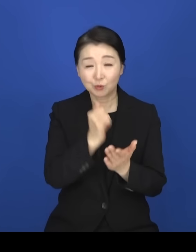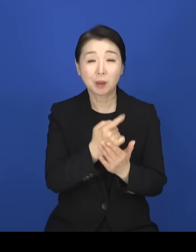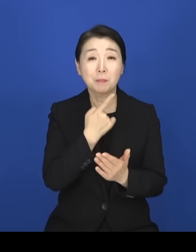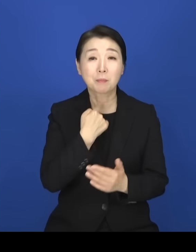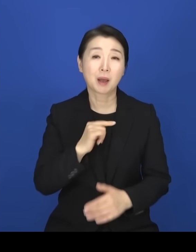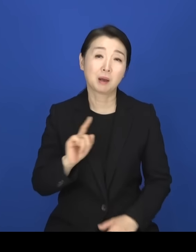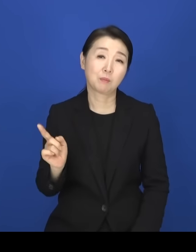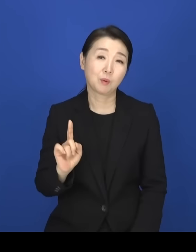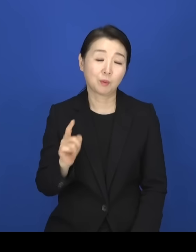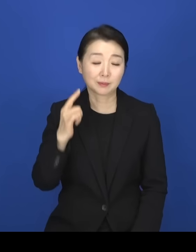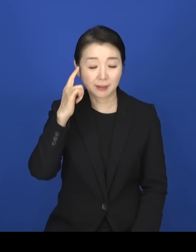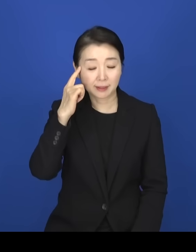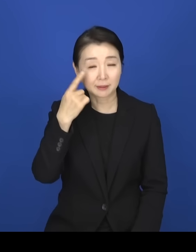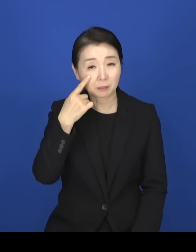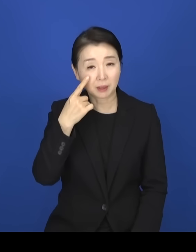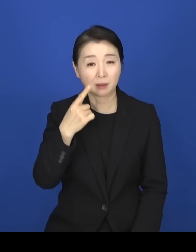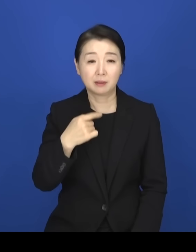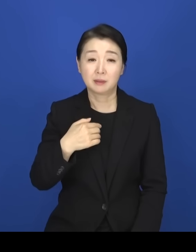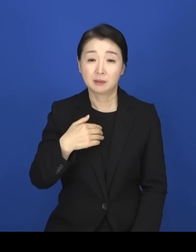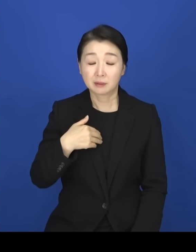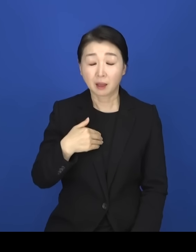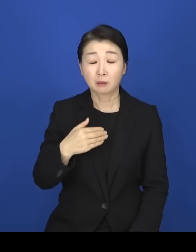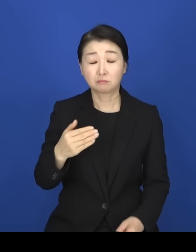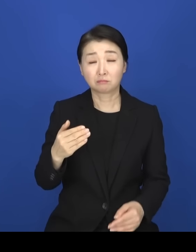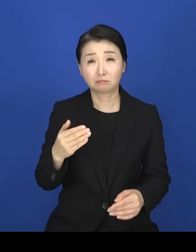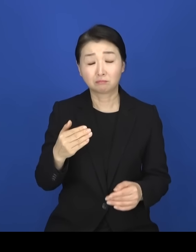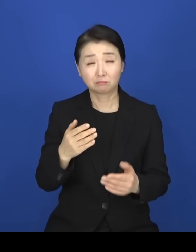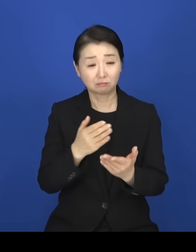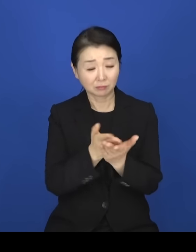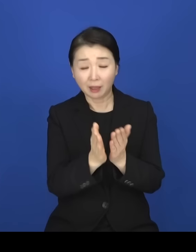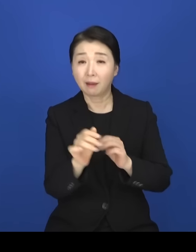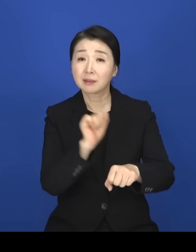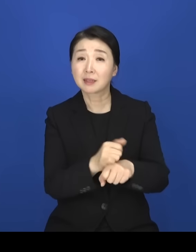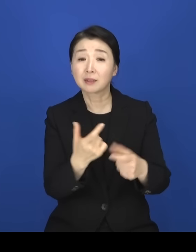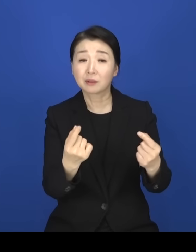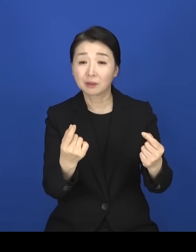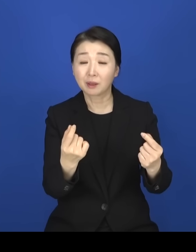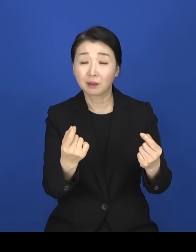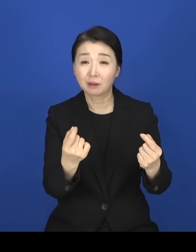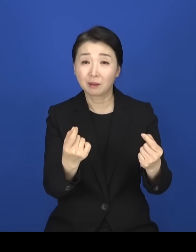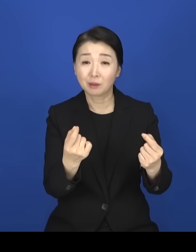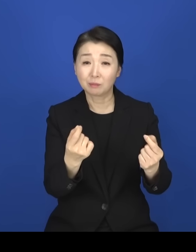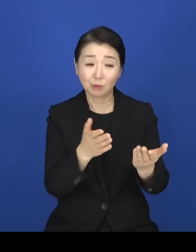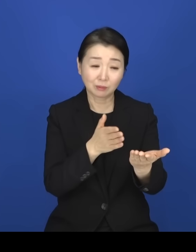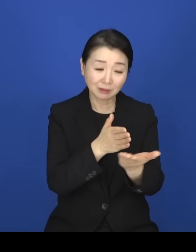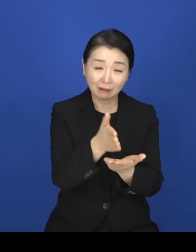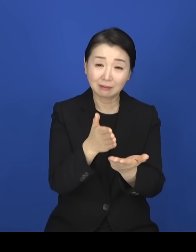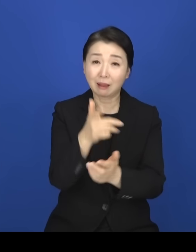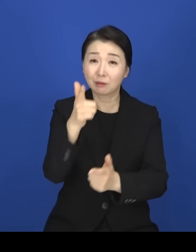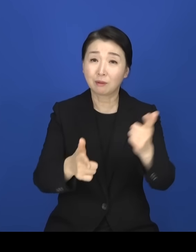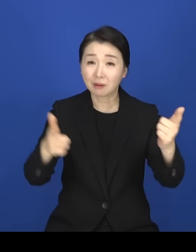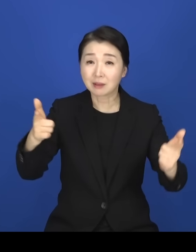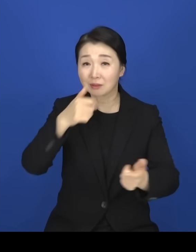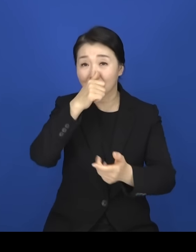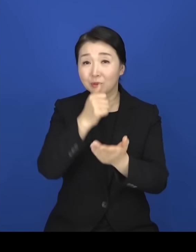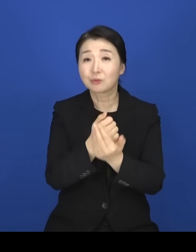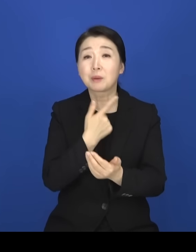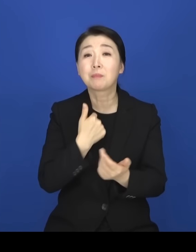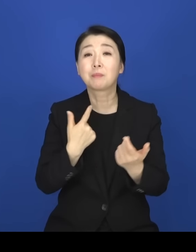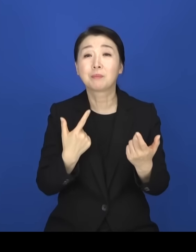지었냐 또 생각을 해보면은 전 굉장히 멀티플레이였던 것 같아요. 어떻게요? 다양하게 그냥